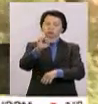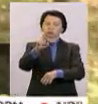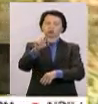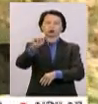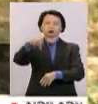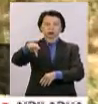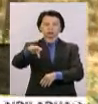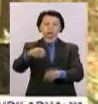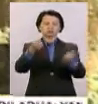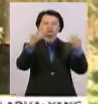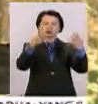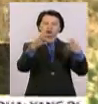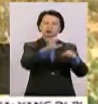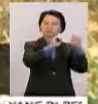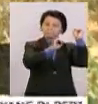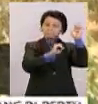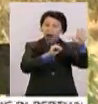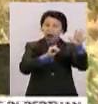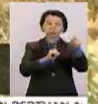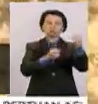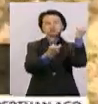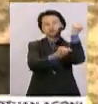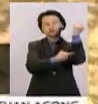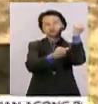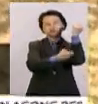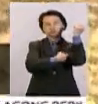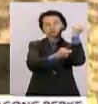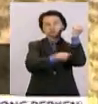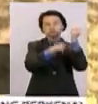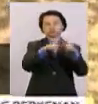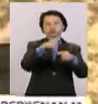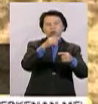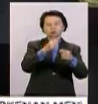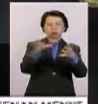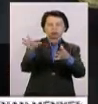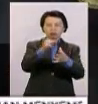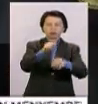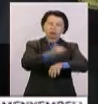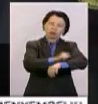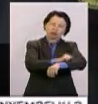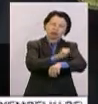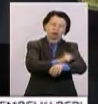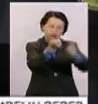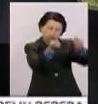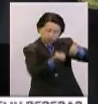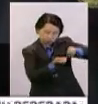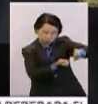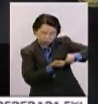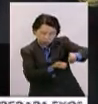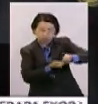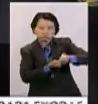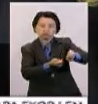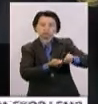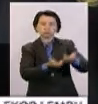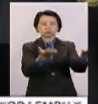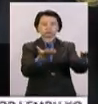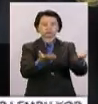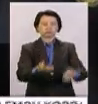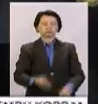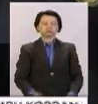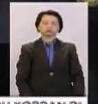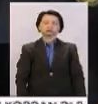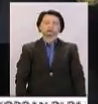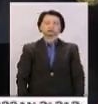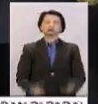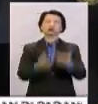Baling, Sik dan Padang Terap merupakan penoreh getah atau mengambil upah menoreh. Alhamdulillah, dengan adanya pusat bekalan makanan